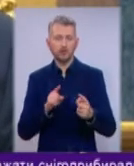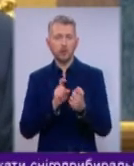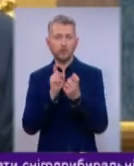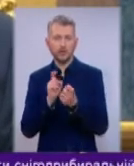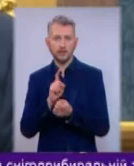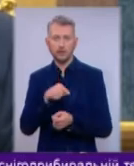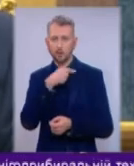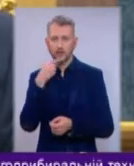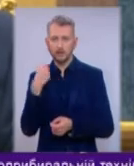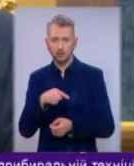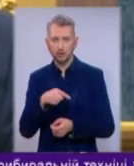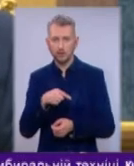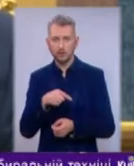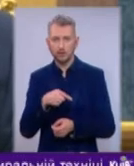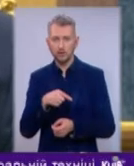Російською